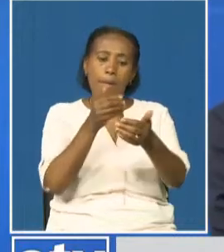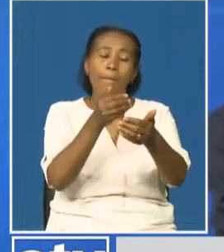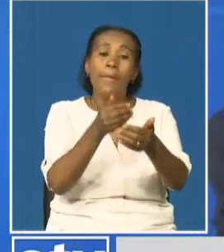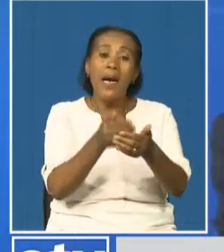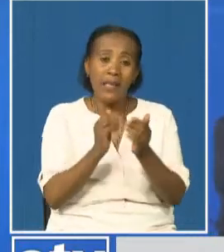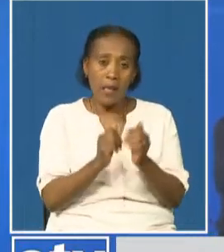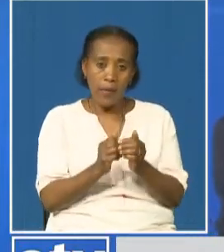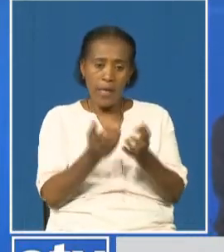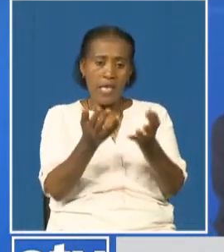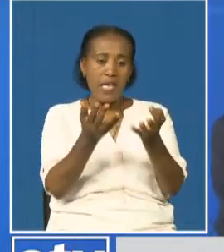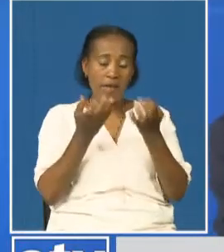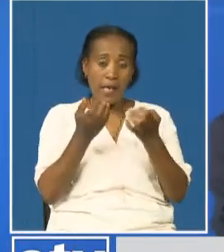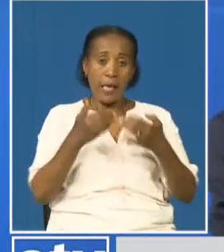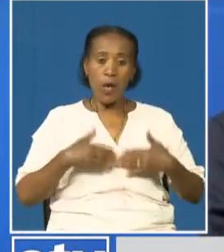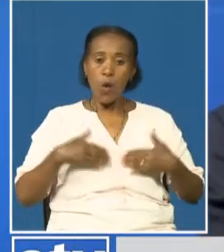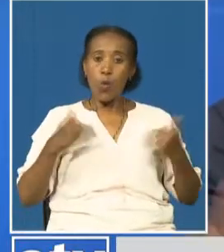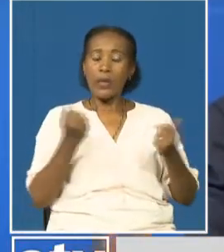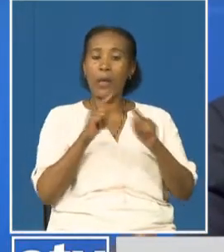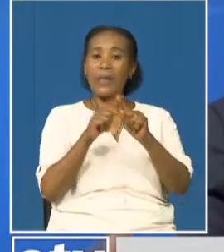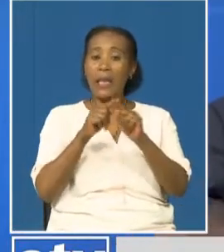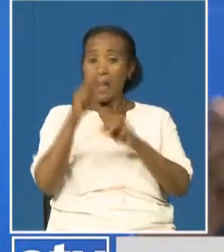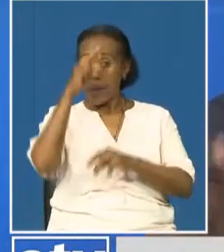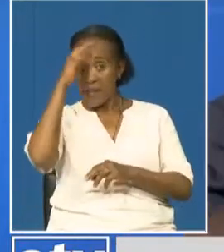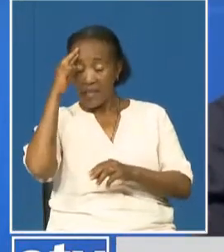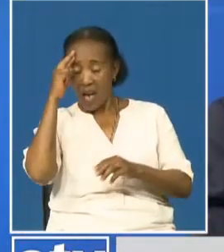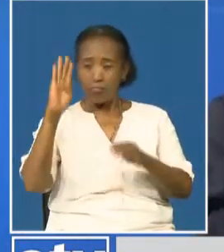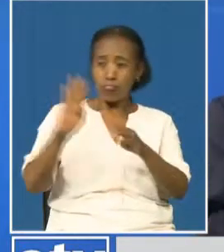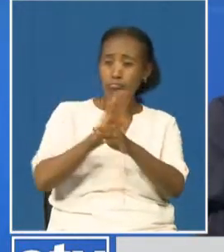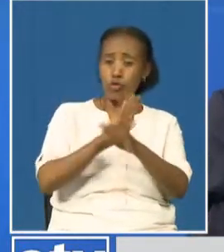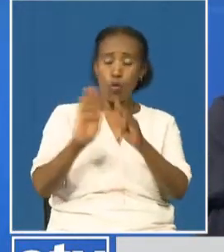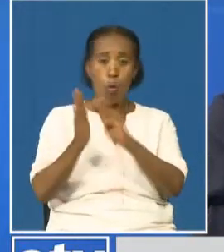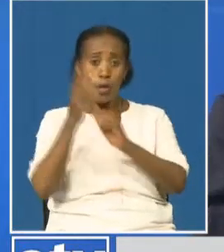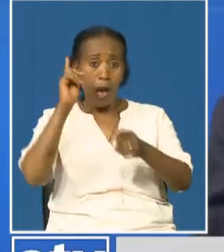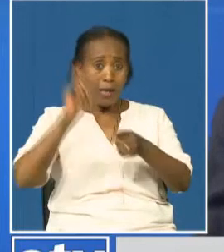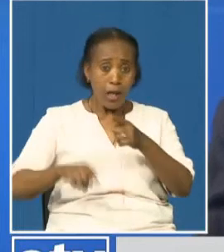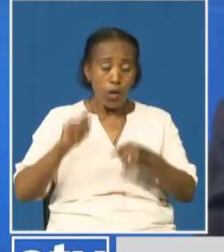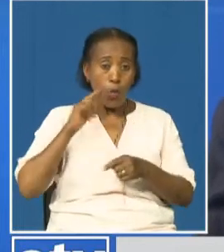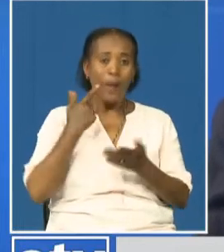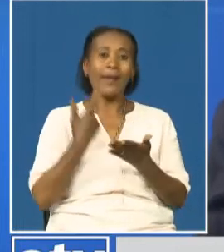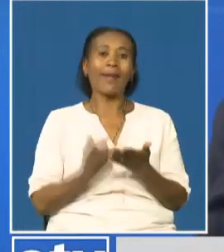መቅረብ የፈለገ ወጣት በተለያየ ምክንያት ተጠምዶ ያልቻለ እንኳን ይሄ